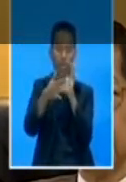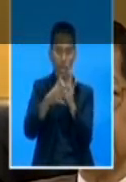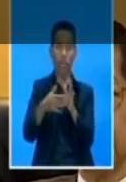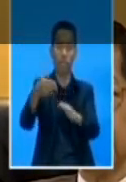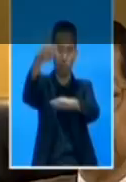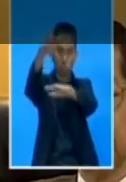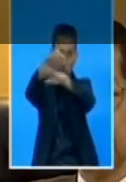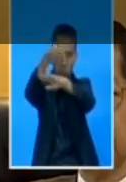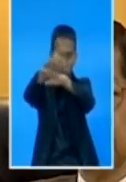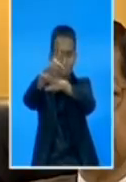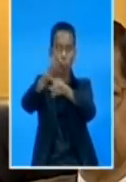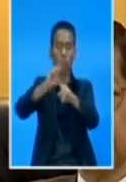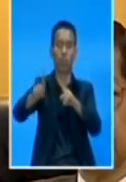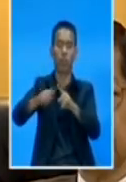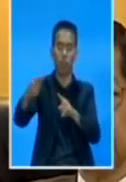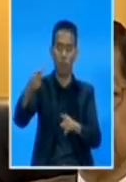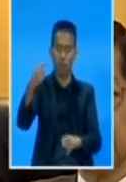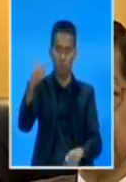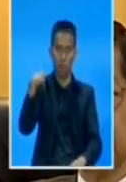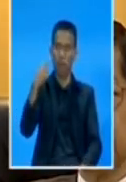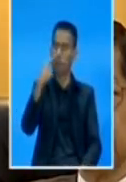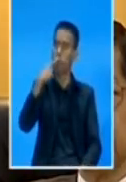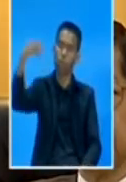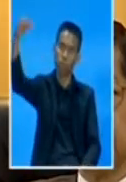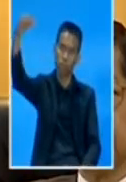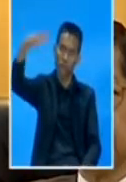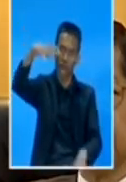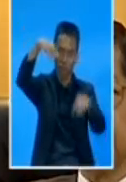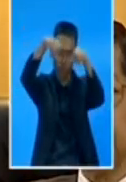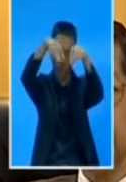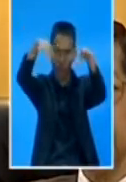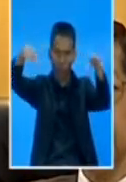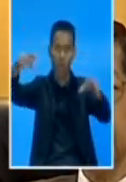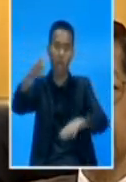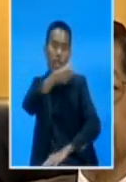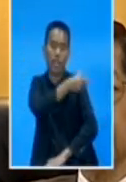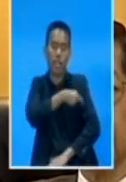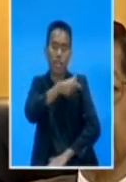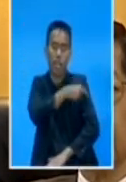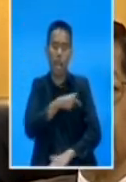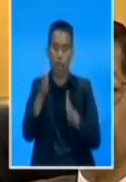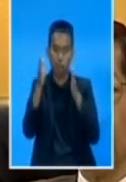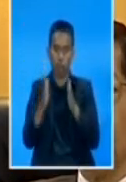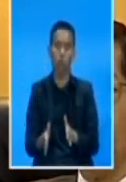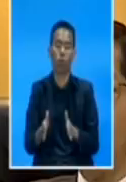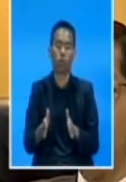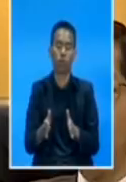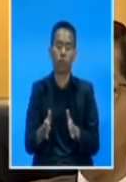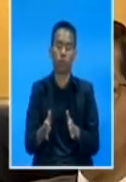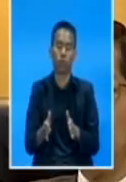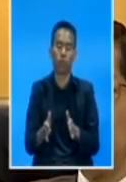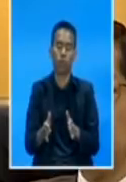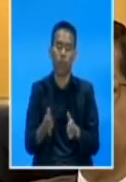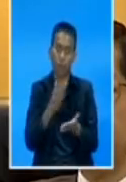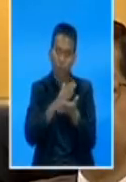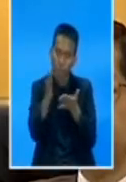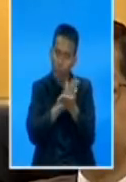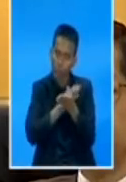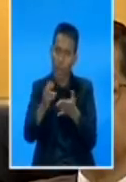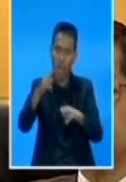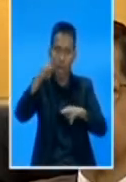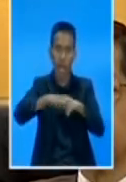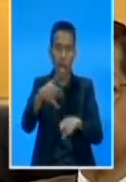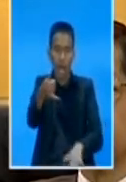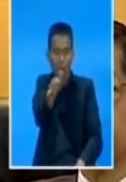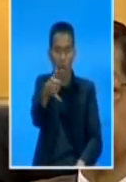อย่างนี้จะต้องมีแสงสว่างเท่านี้จะต้องมีรปภ.ที่เป็นตัวบุคคลกี่ตารางเมตรต่อ1คนต้องนั่งหันหน้าไป